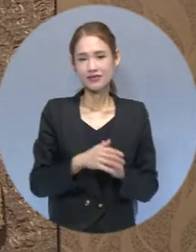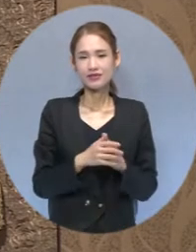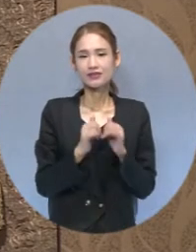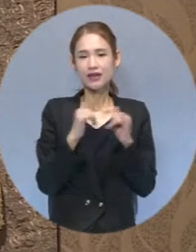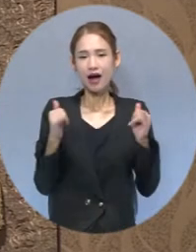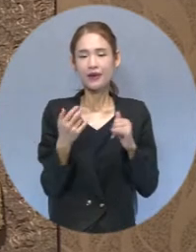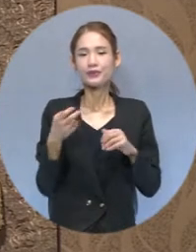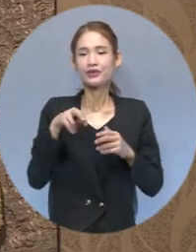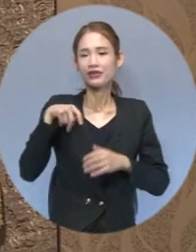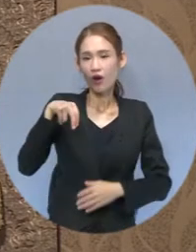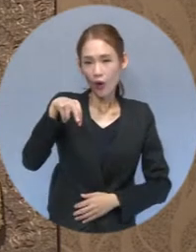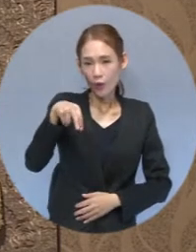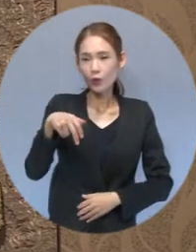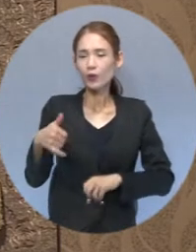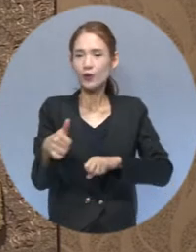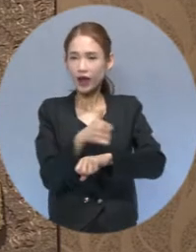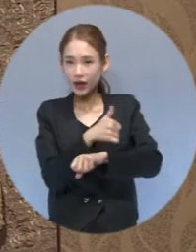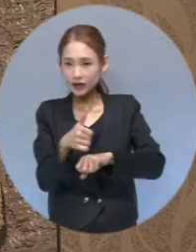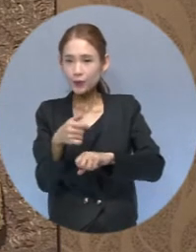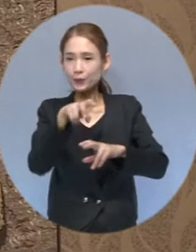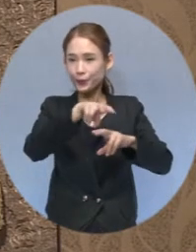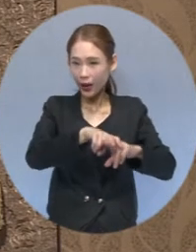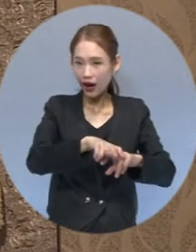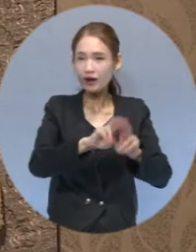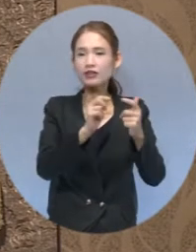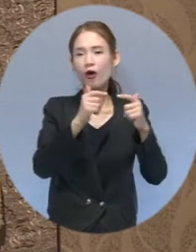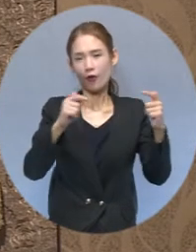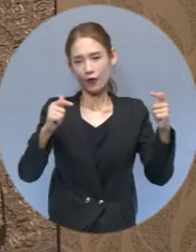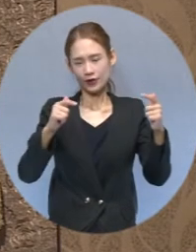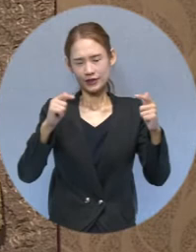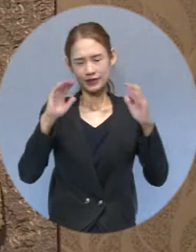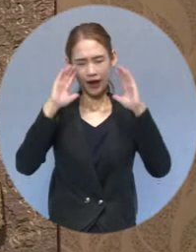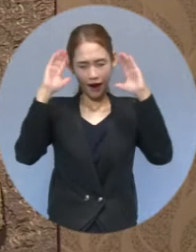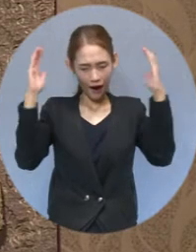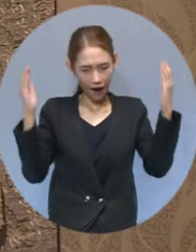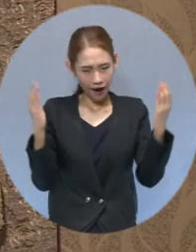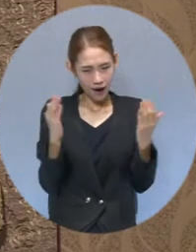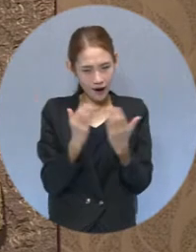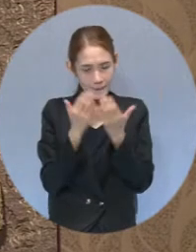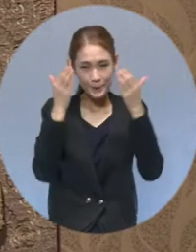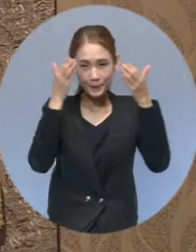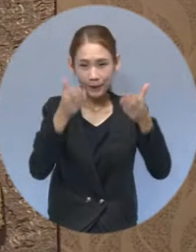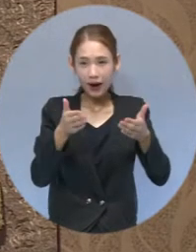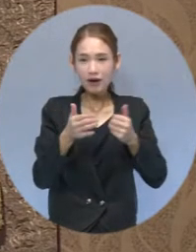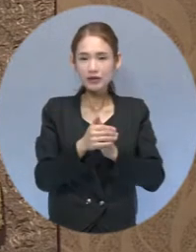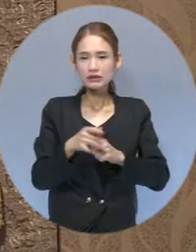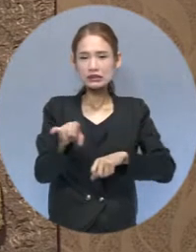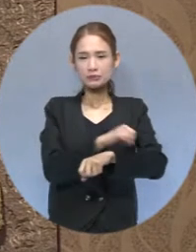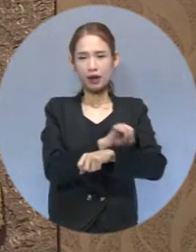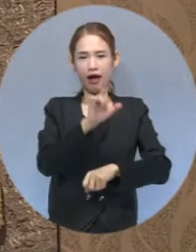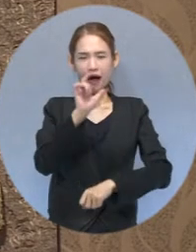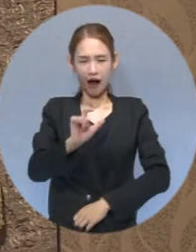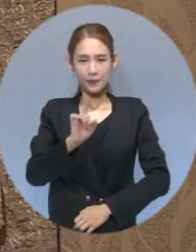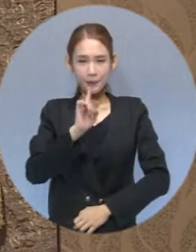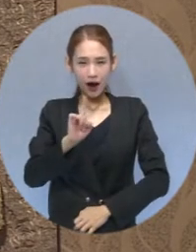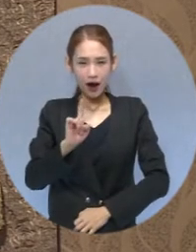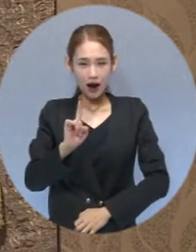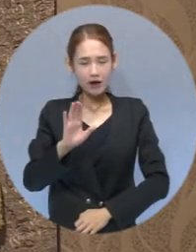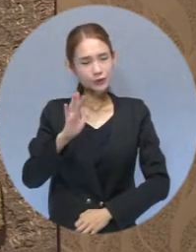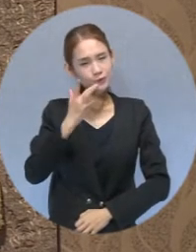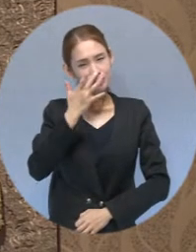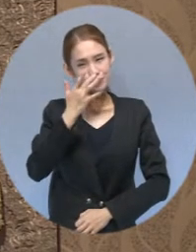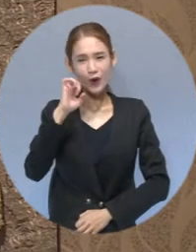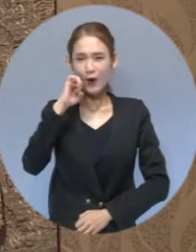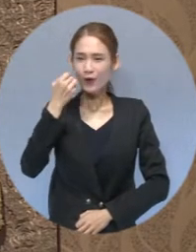다니고 타는 모든 것에 대해서 다 관여를 하고 있습니다. 그래서 이것만 특별히 강조한다라는 거는 할 수가 없는데